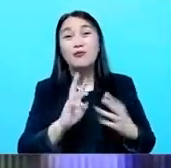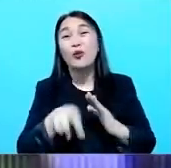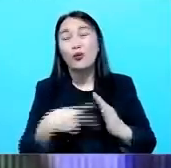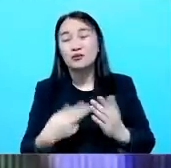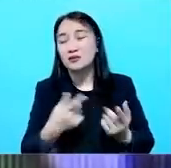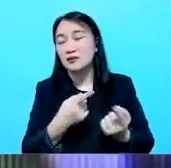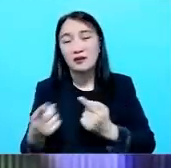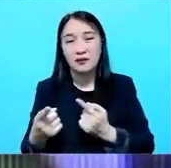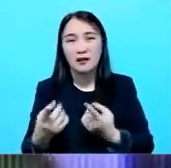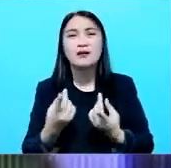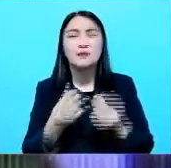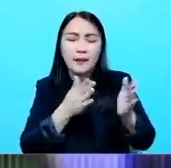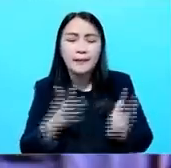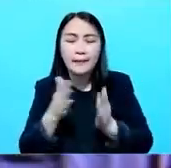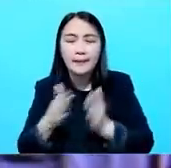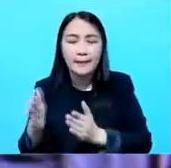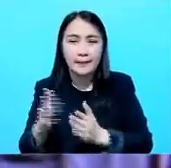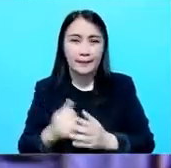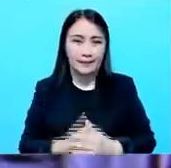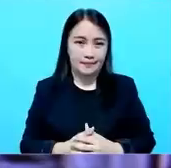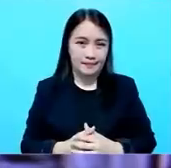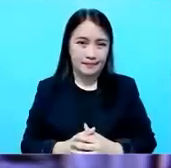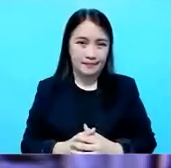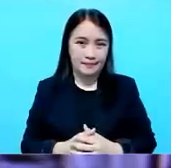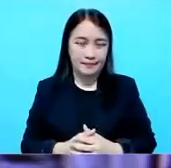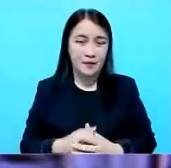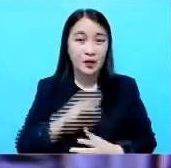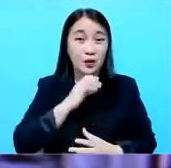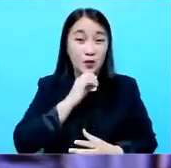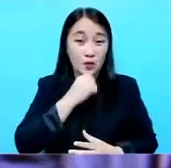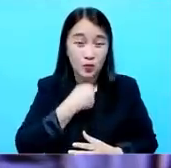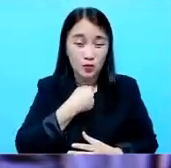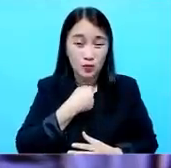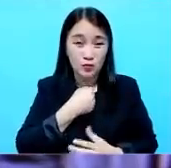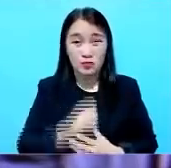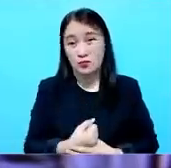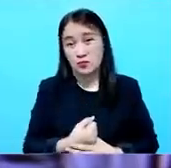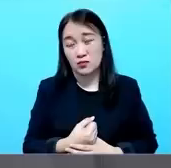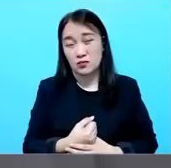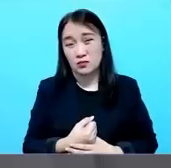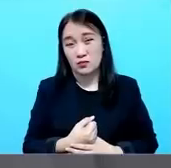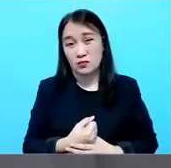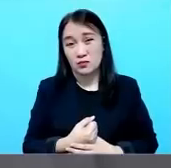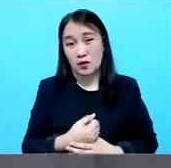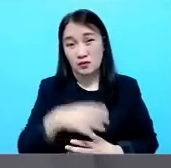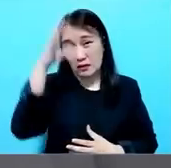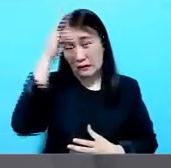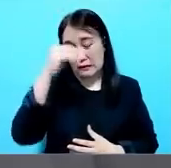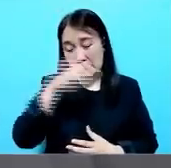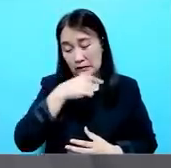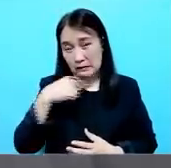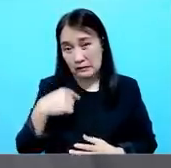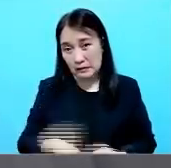sa biktimang Chinoy. Yung matanda po, sinakpa ko po yung biktima po. Ako po yung nanutok